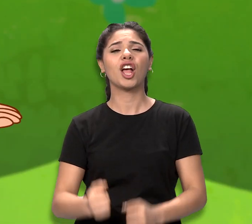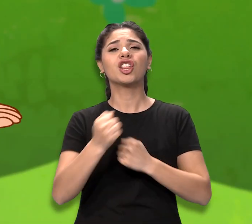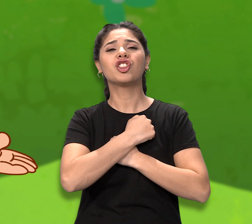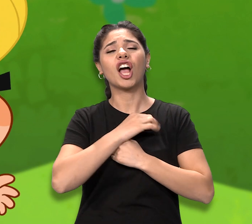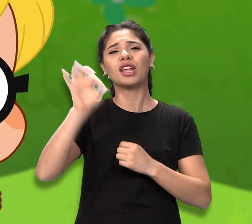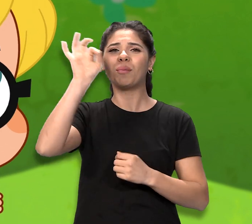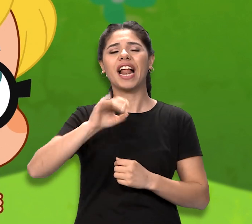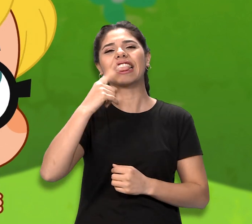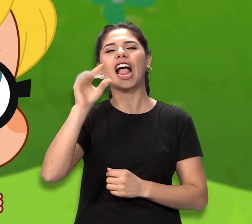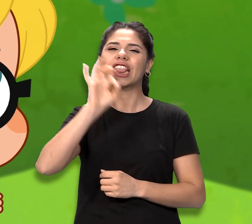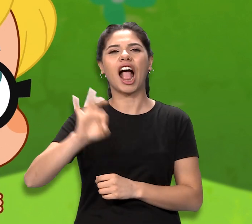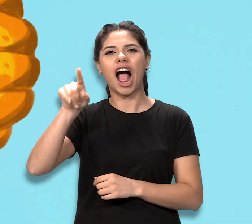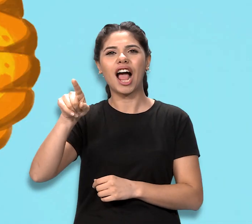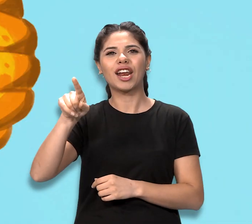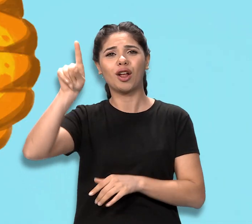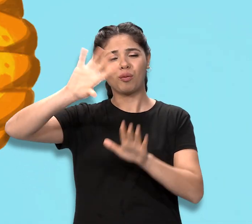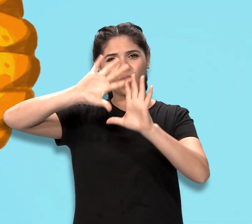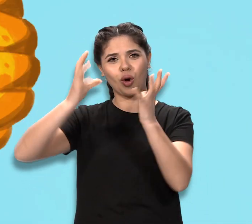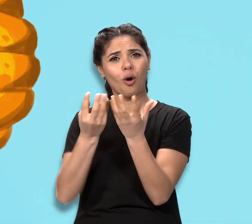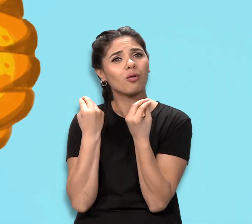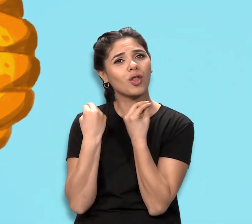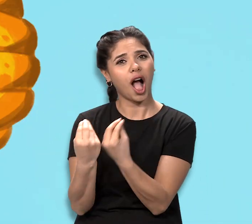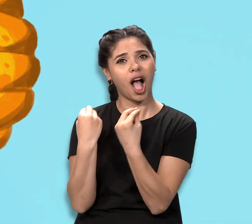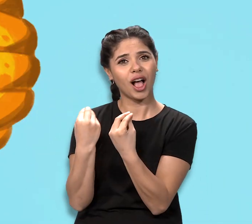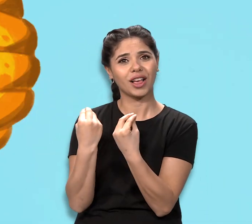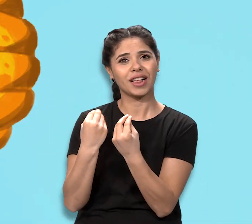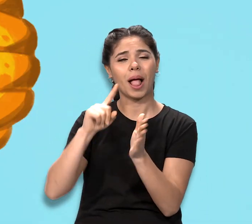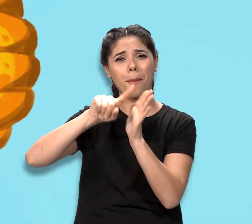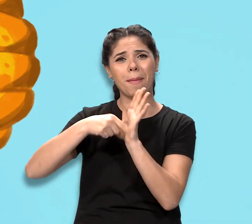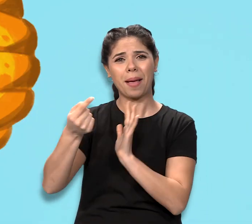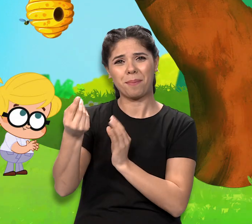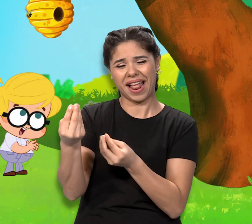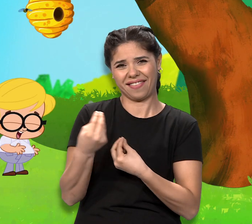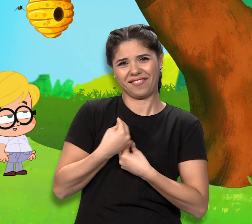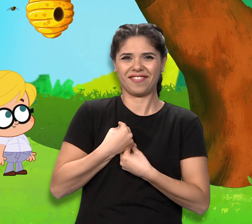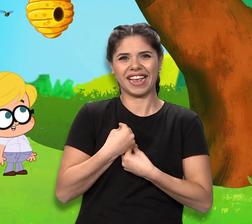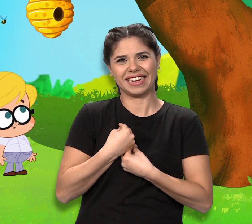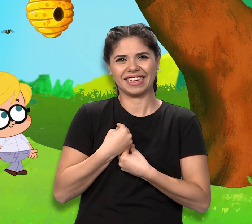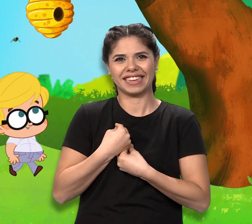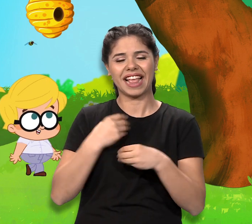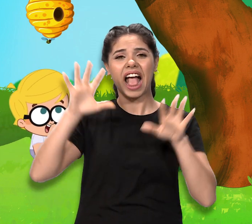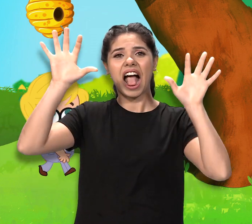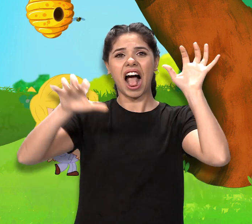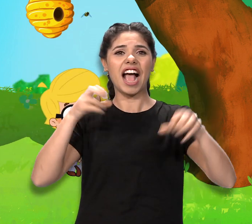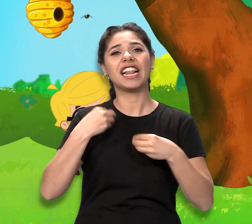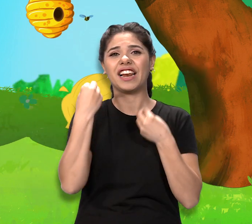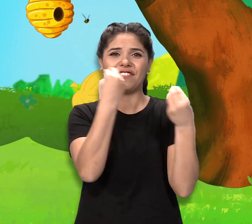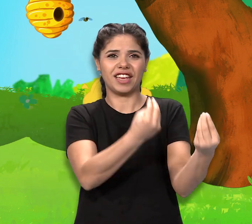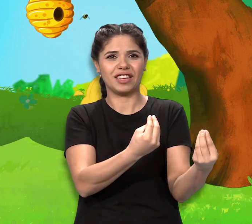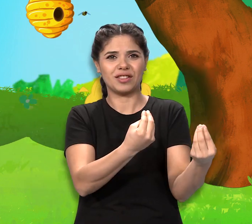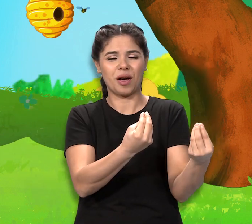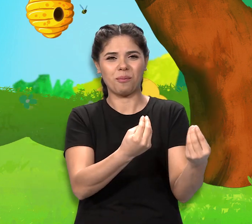Canım arılar, tatlı arıcıklar. Bu ne güzel kovan böyle. Ballardan azıcık bana da bırakın. Ayılara